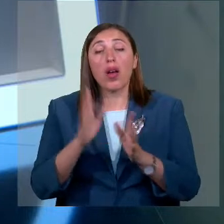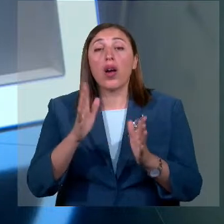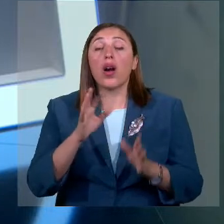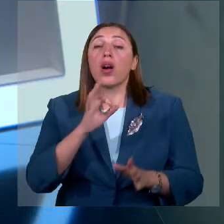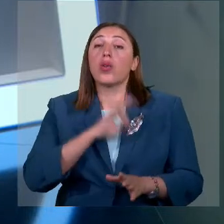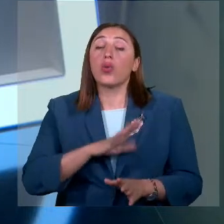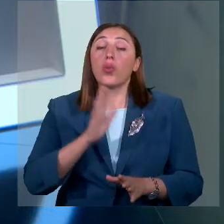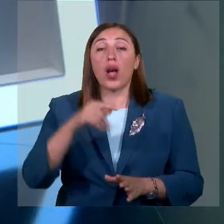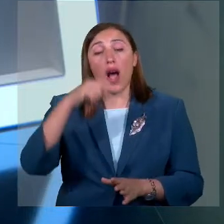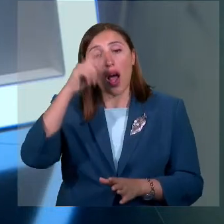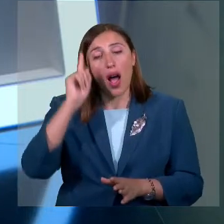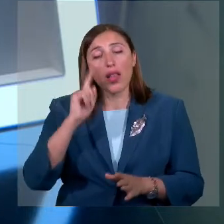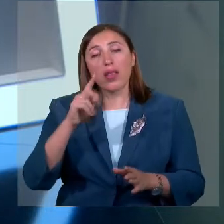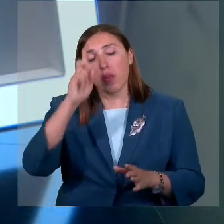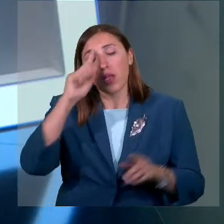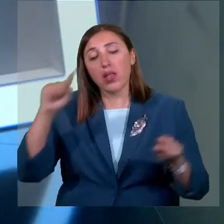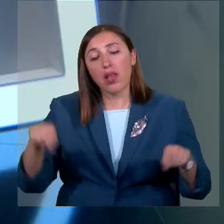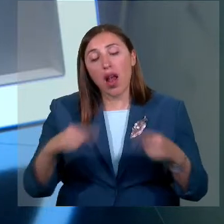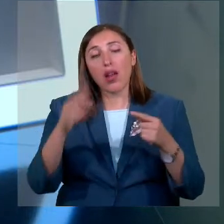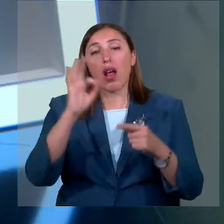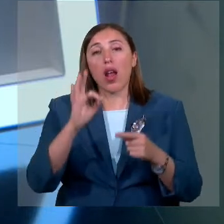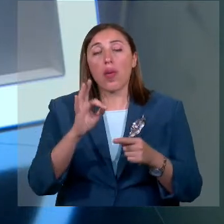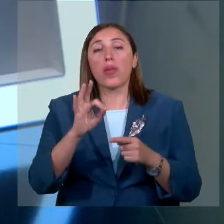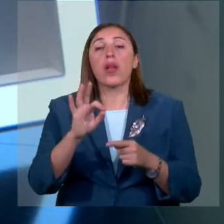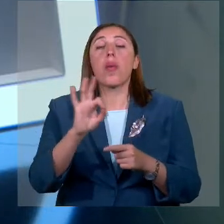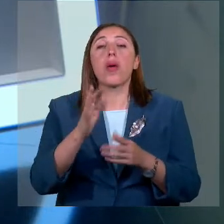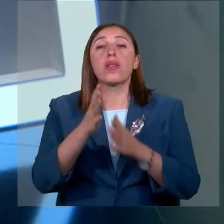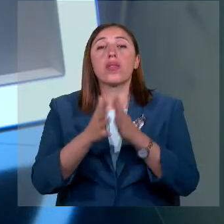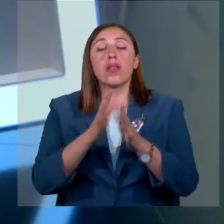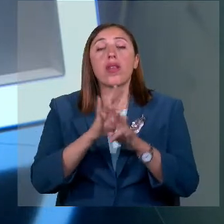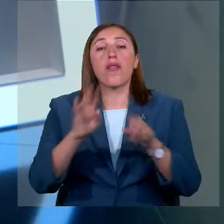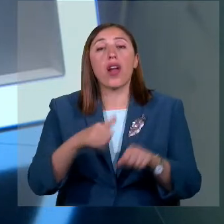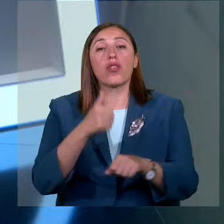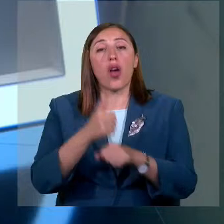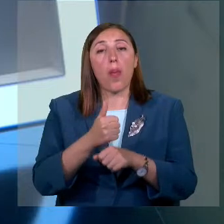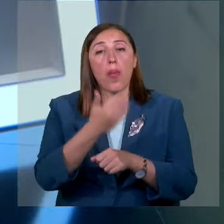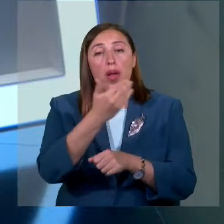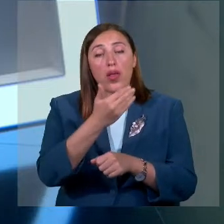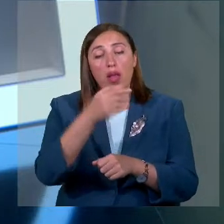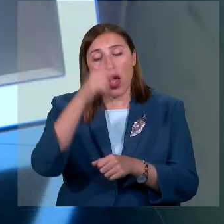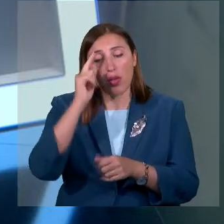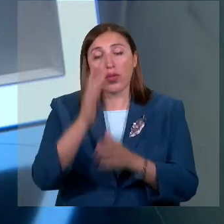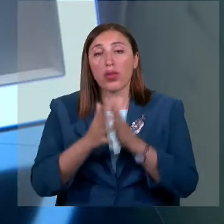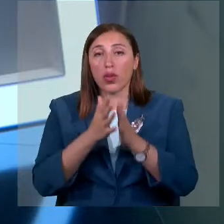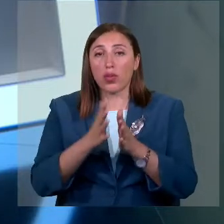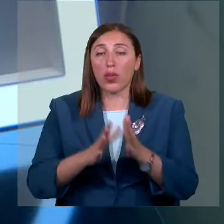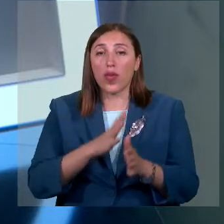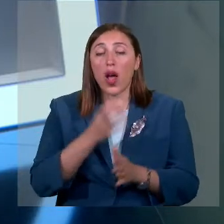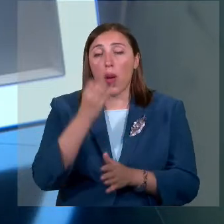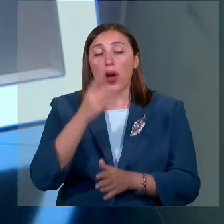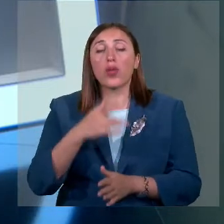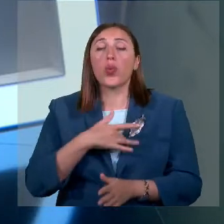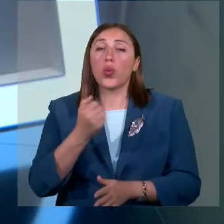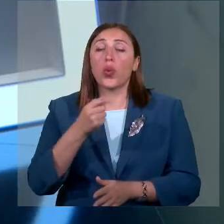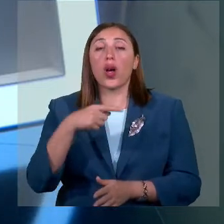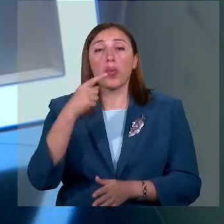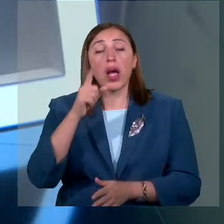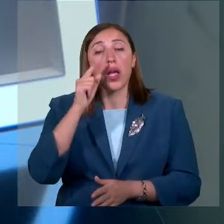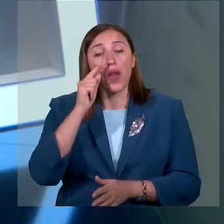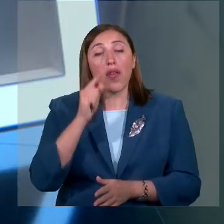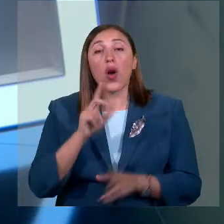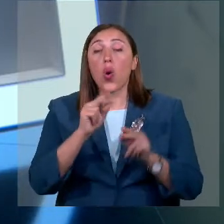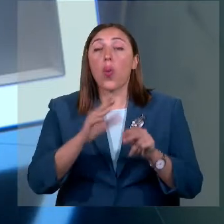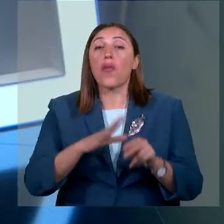կհանդիսանա Ադրբեջանի զարգացման համար, հայտարարել է այդ երկրի վարչապետը։ Բաքուն մշտապես պնդում է, թե Երևանը պարտավորվել է